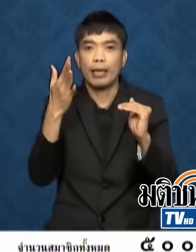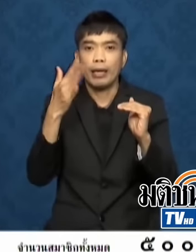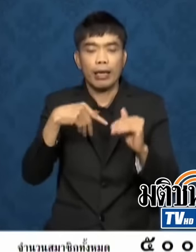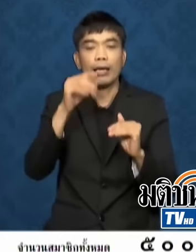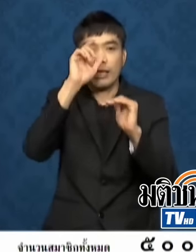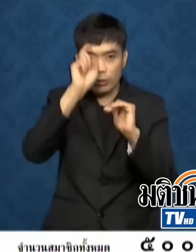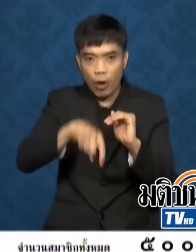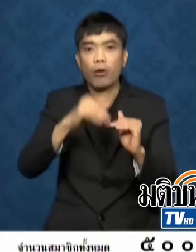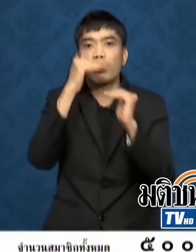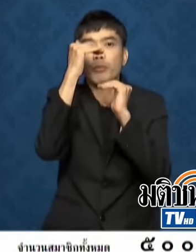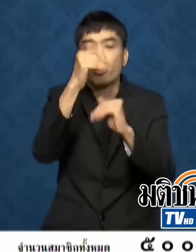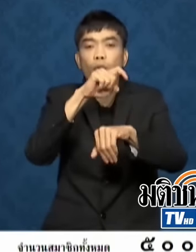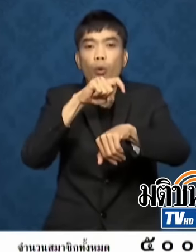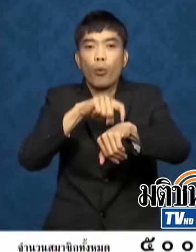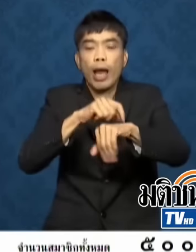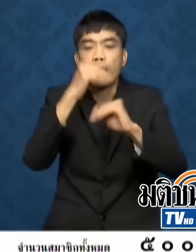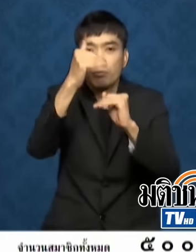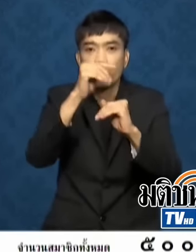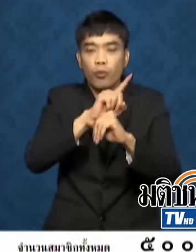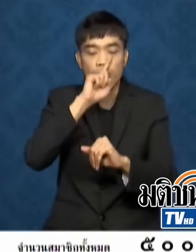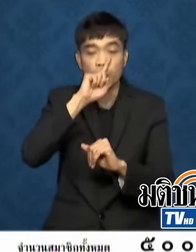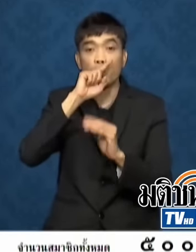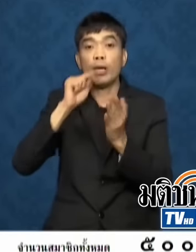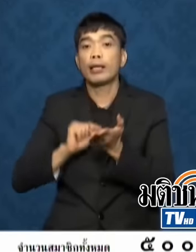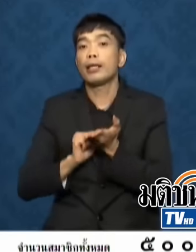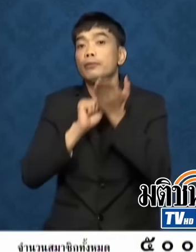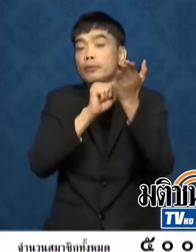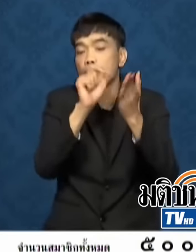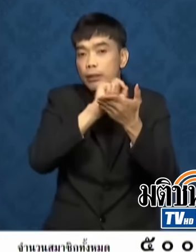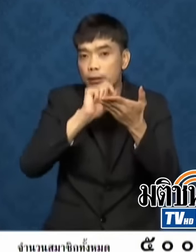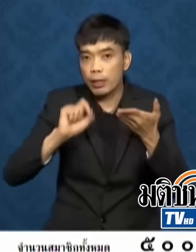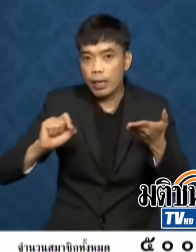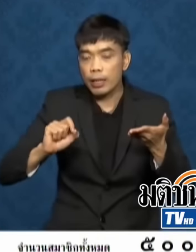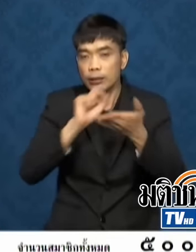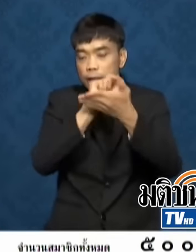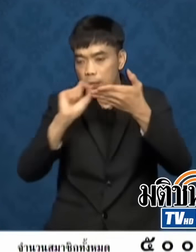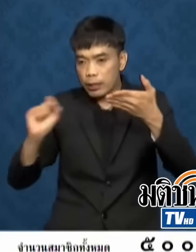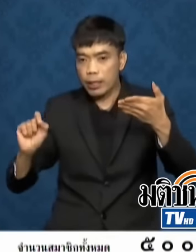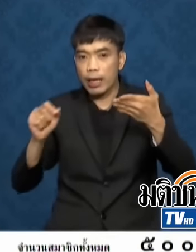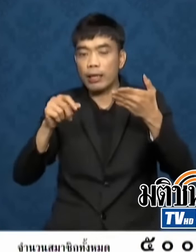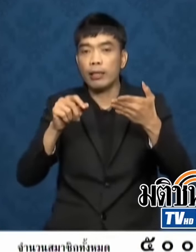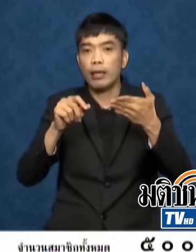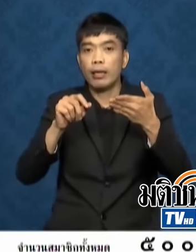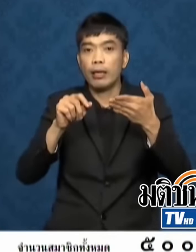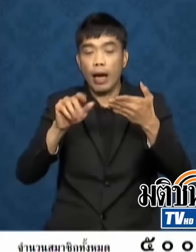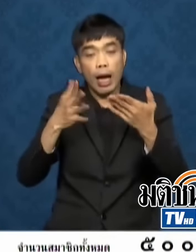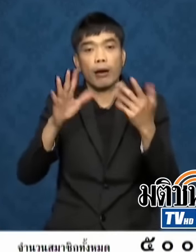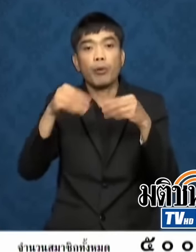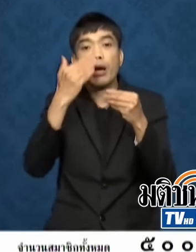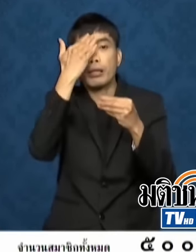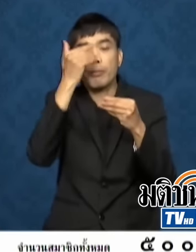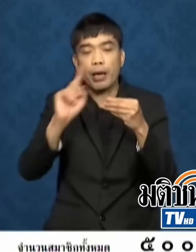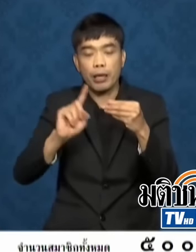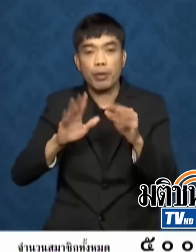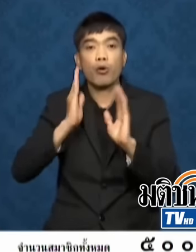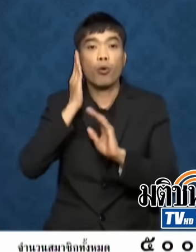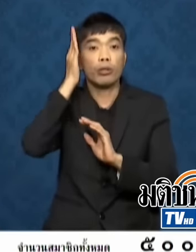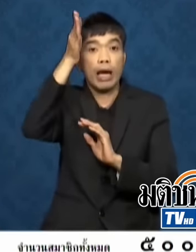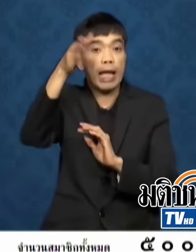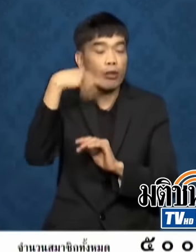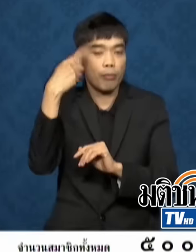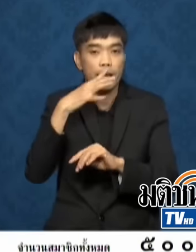ลาไว้และกรณีการยกร่างก็เป็นการยกร่างเผื่อไว้ครับ ให้คนที่มีอำนาจตัดสินใจในภายหลังเป็น